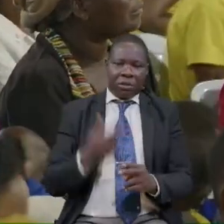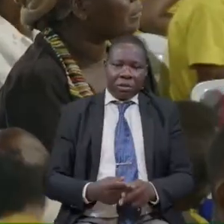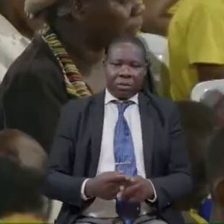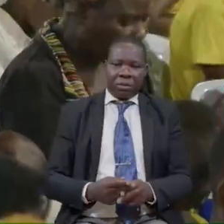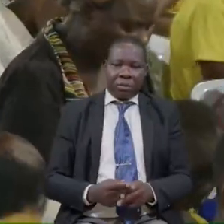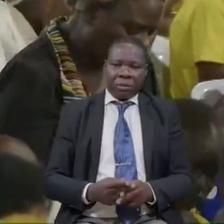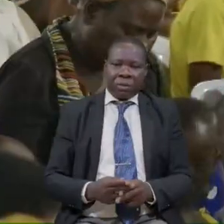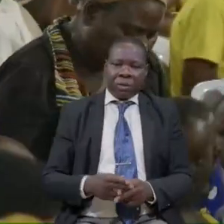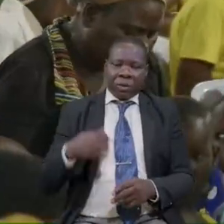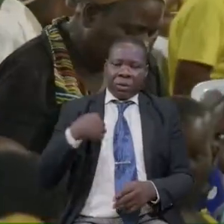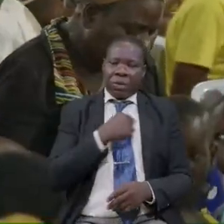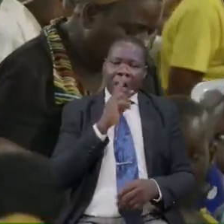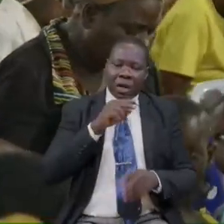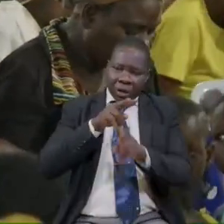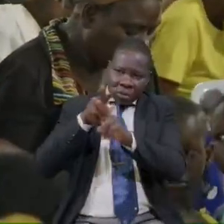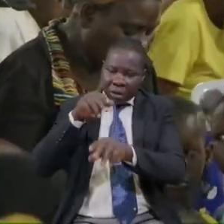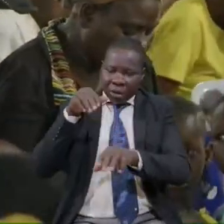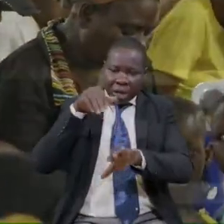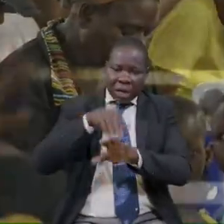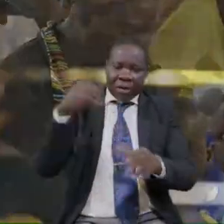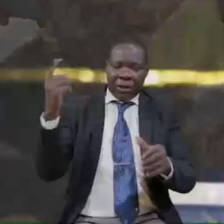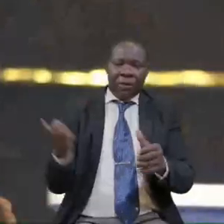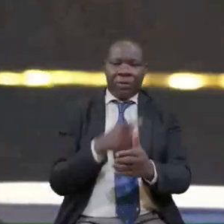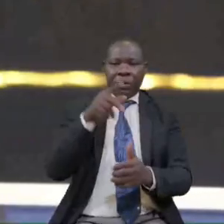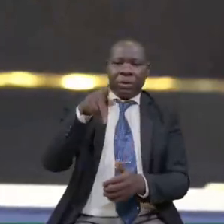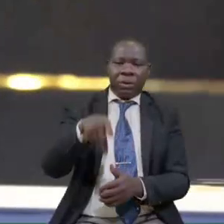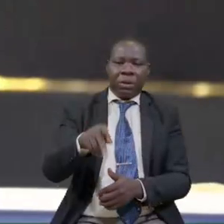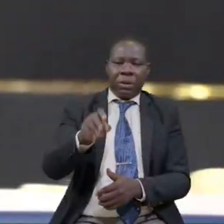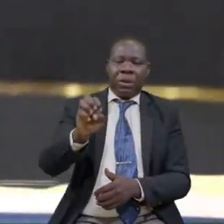Voyons 1 Pierre chapitre 1.